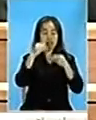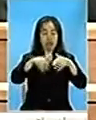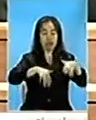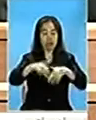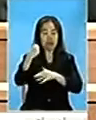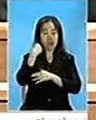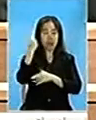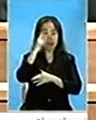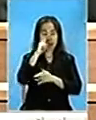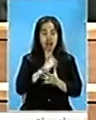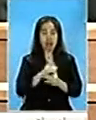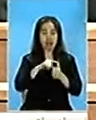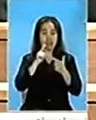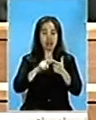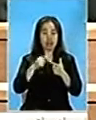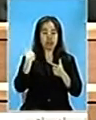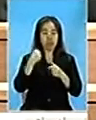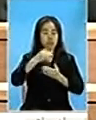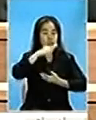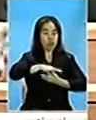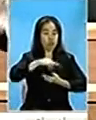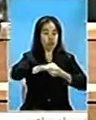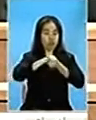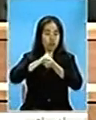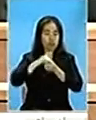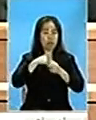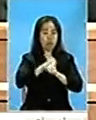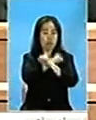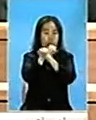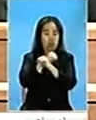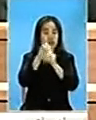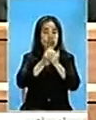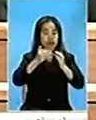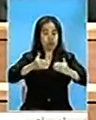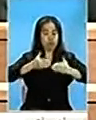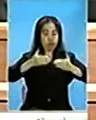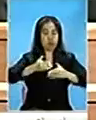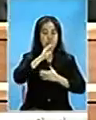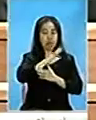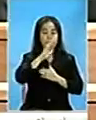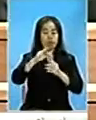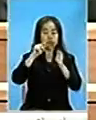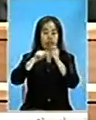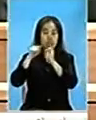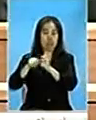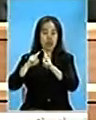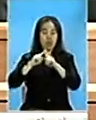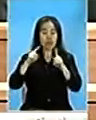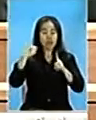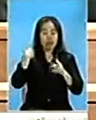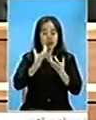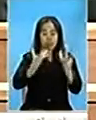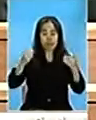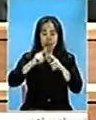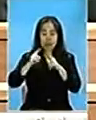แข็งให้เขาได้เกิดความจิตสำนึกร่วมในการที่จะหารายได้โดยตัวของเขาเองและใช้ทรัพยากรนั้นให้เ